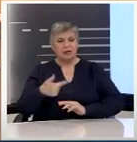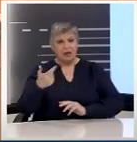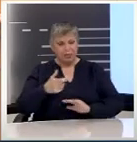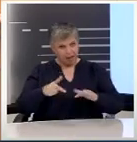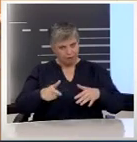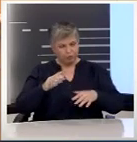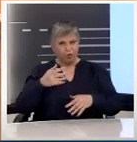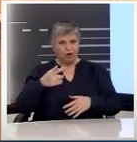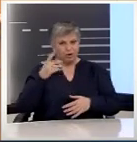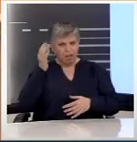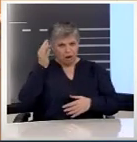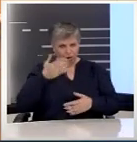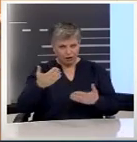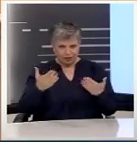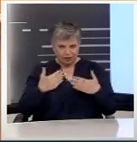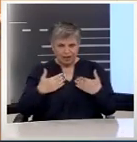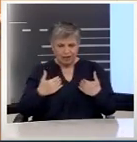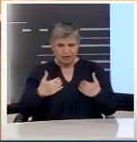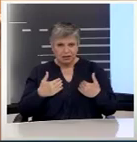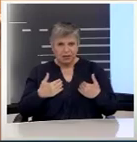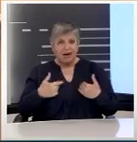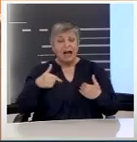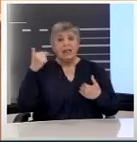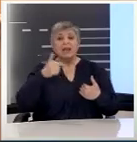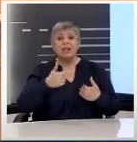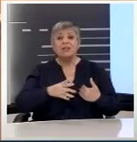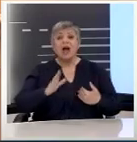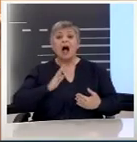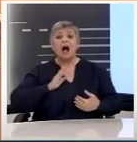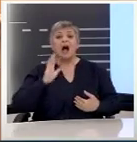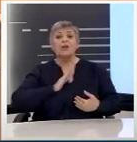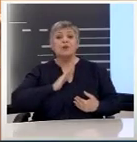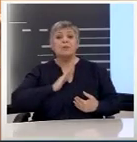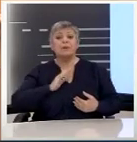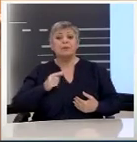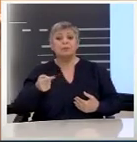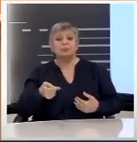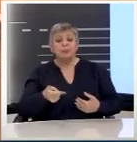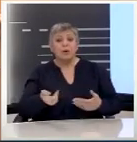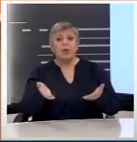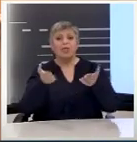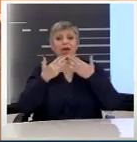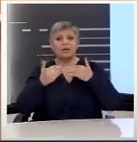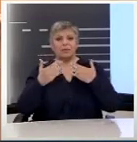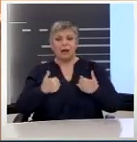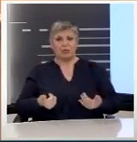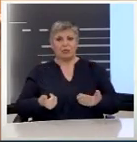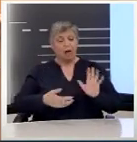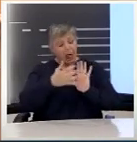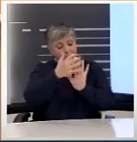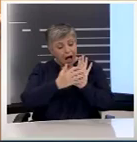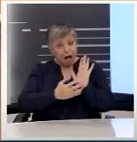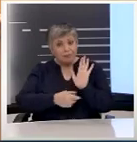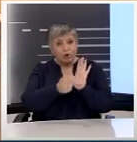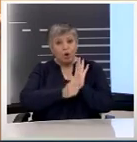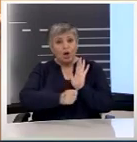Δεν υπάρχουν φυσικοί αυτούργοι, αλλά μας λέτε να εξετάσουμε θέματα ηθικών αυτούργων. Μα αφού δεν υπάρχουν φυσικοί